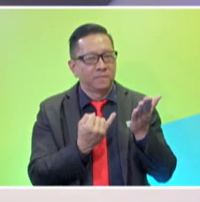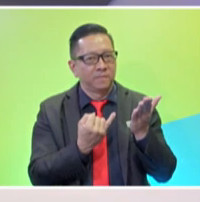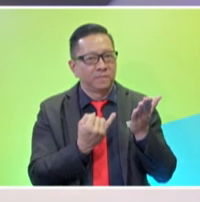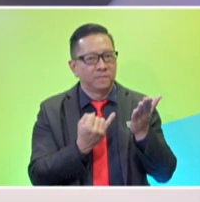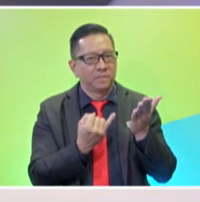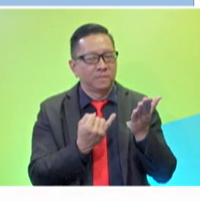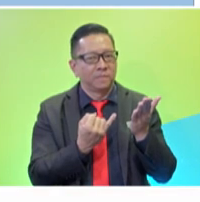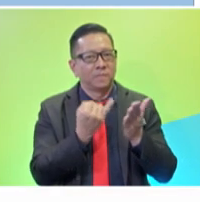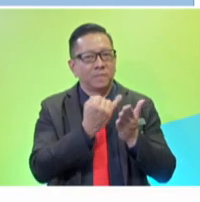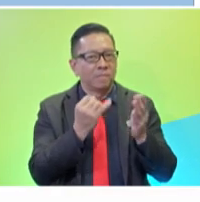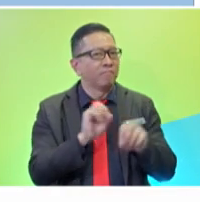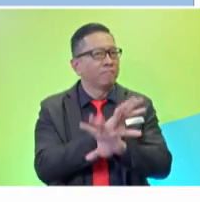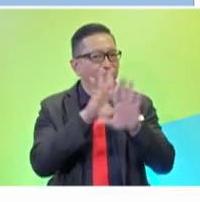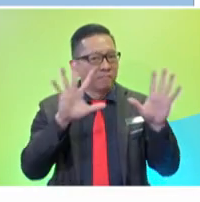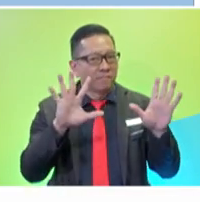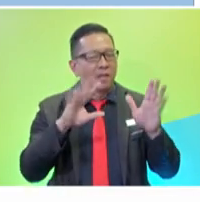jelaskan